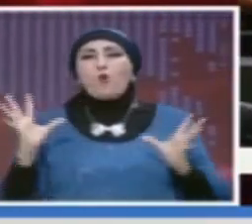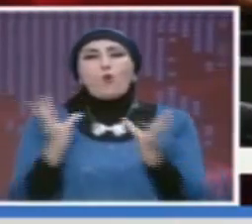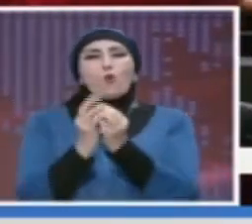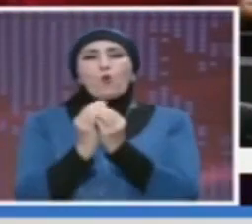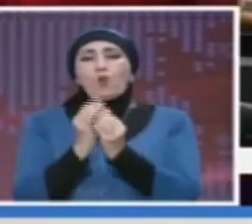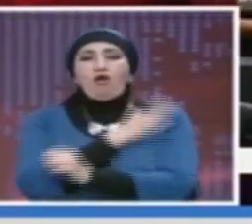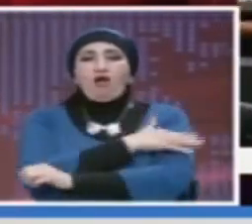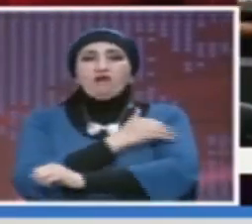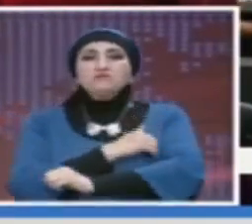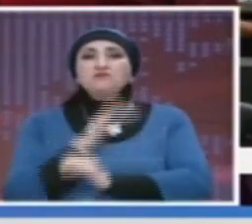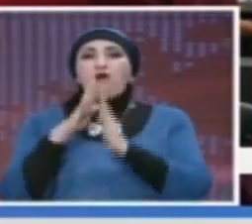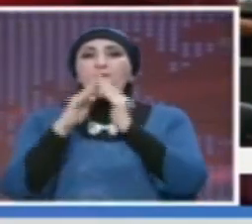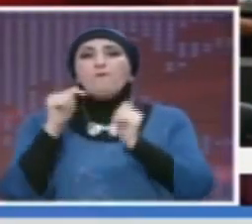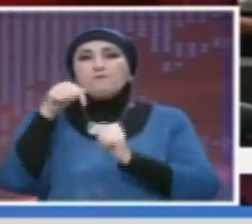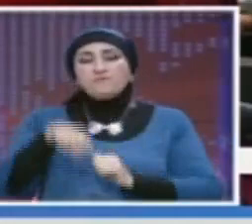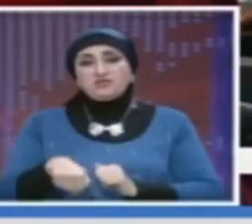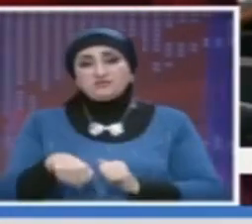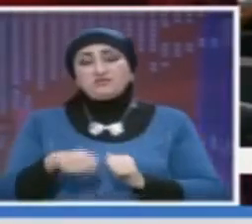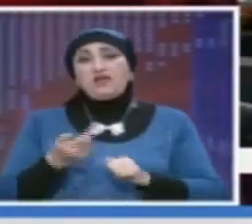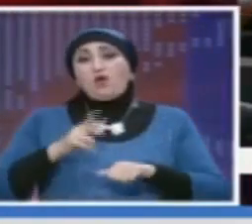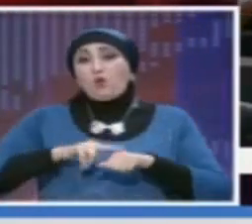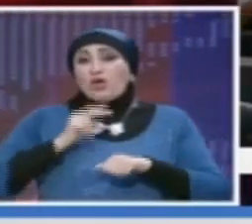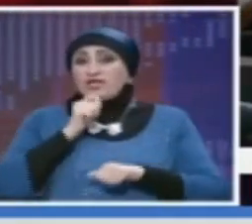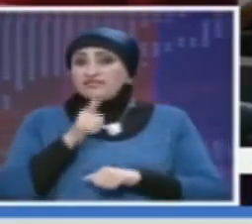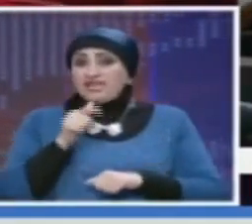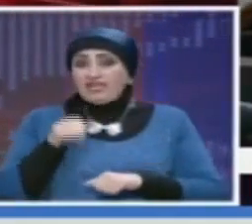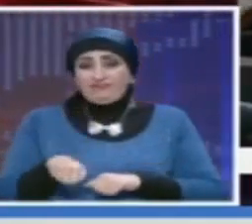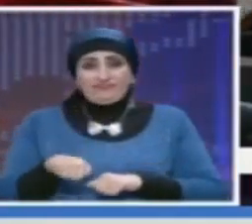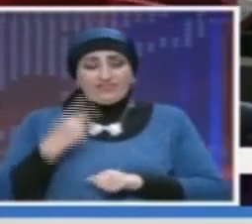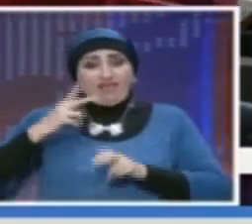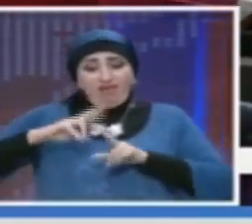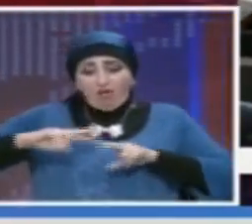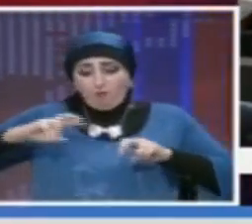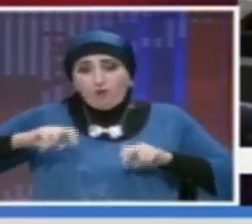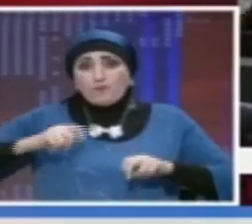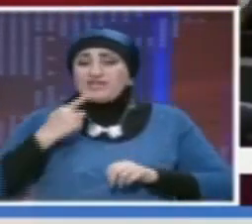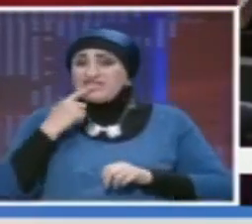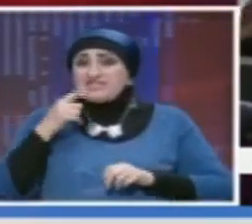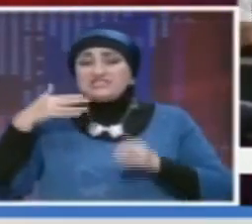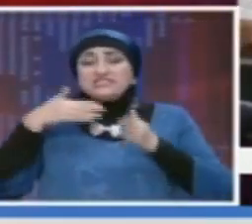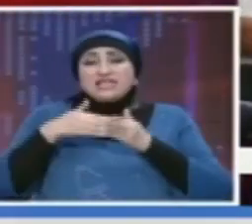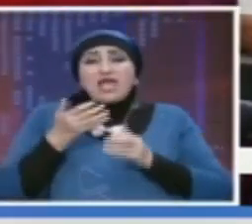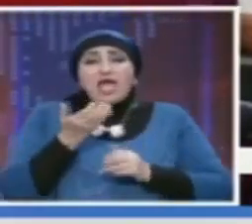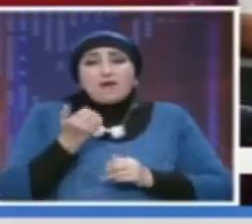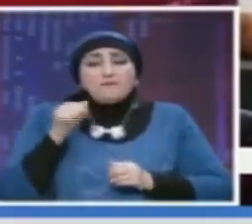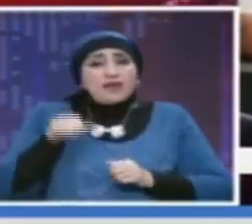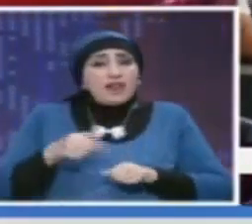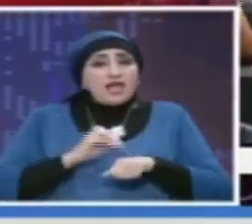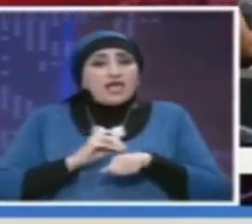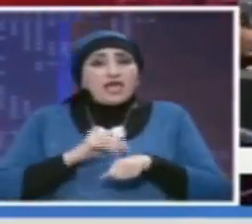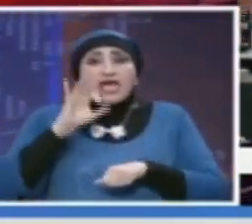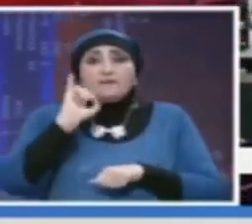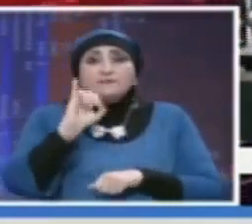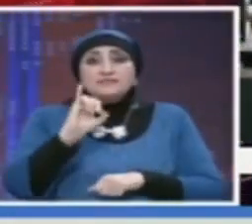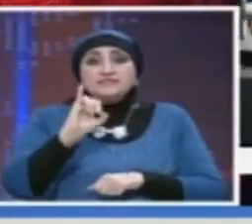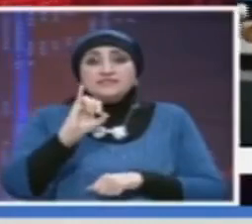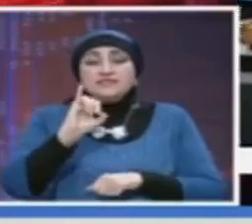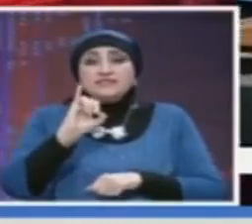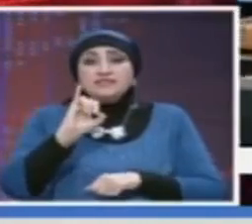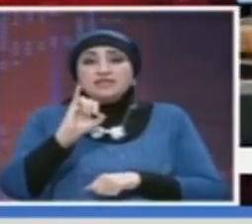أعضائها مصريين. فخلينا أقول لحضرتك اللي بانتهاء هذا العام أيضا عندنا ما يقرب من